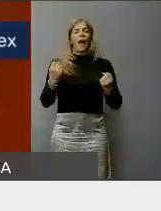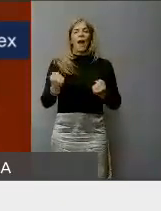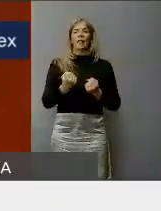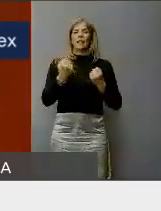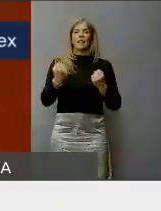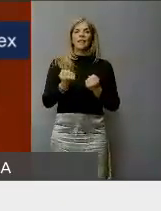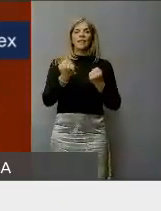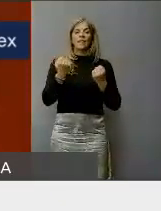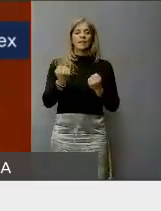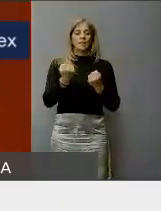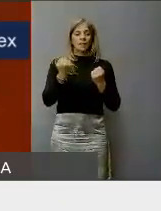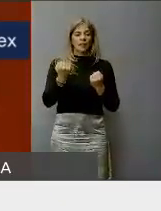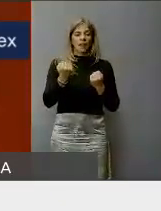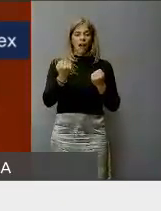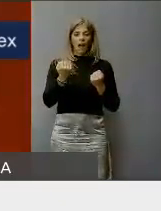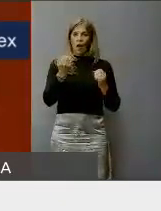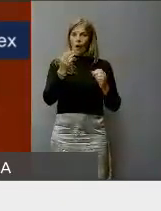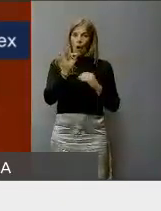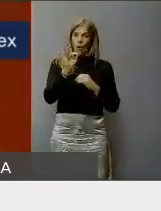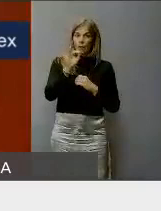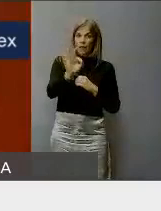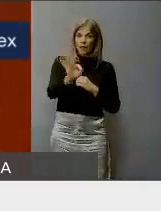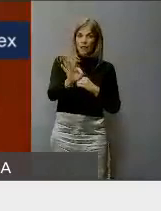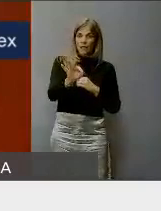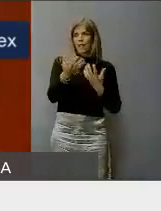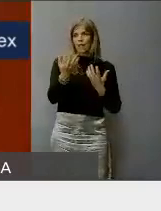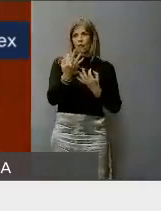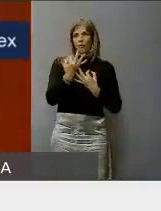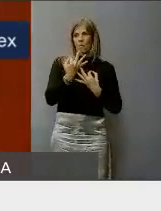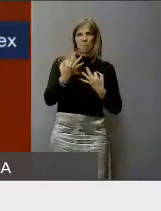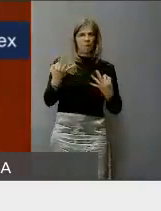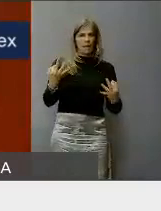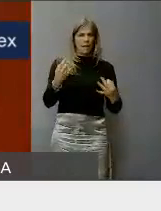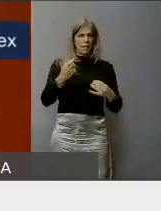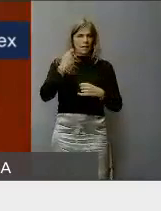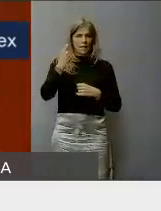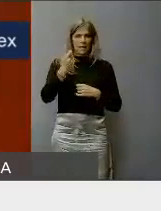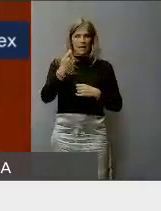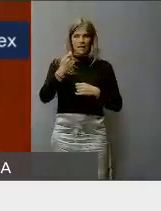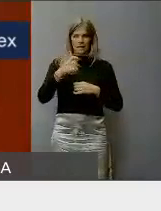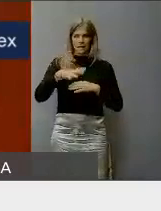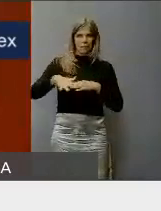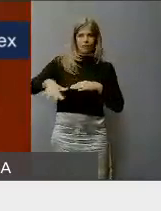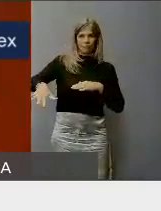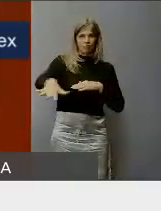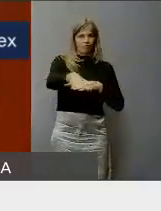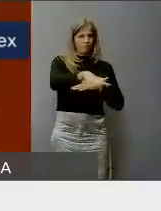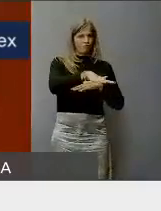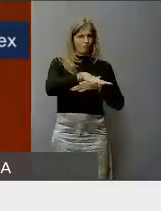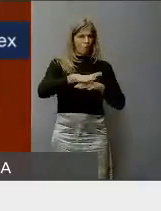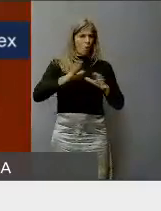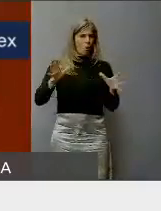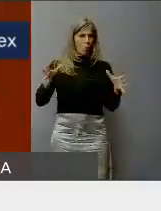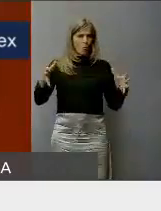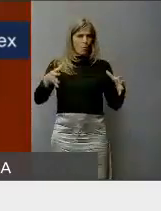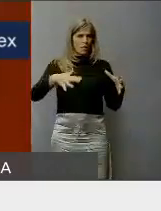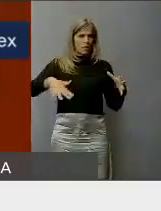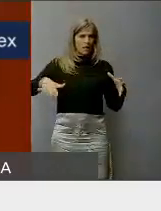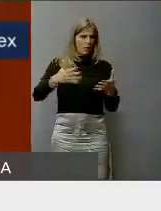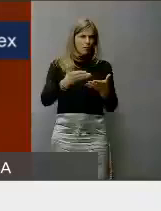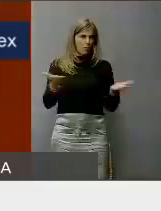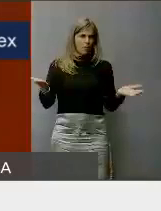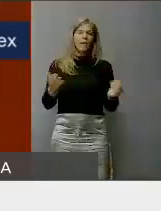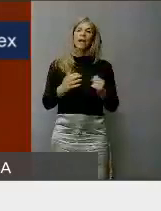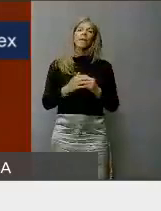perseguire il bene e l'interesse pubblico con questa mozione riteniamo noi